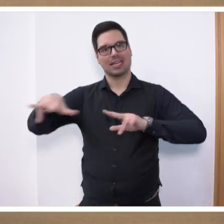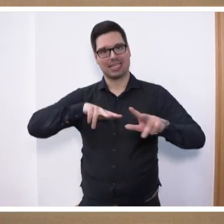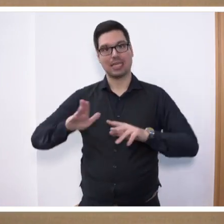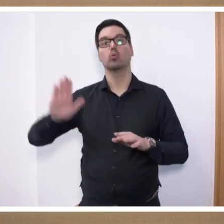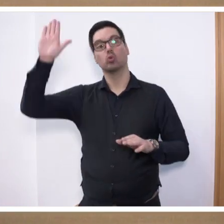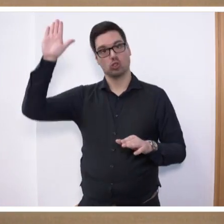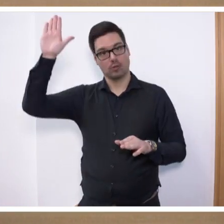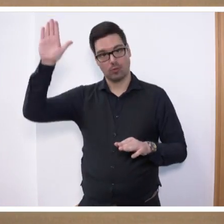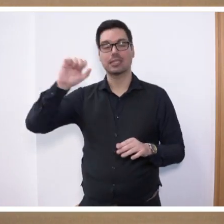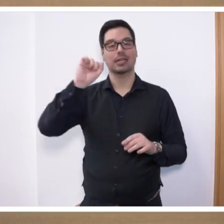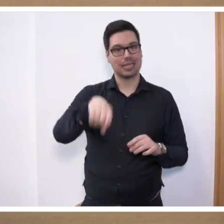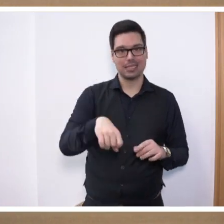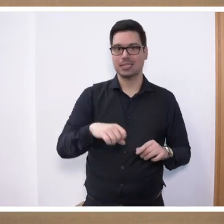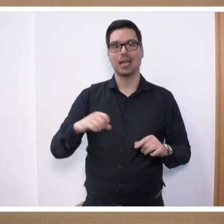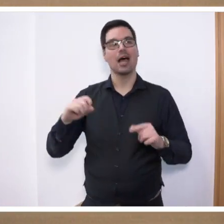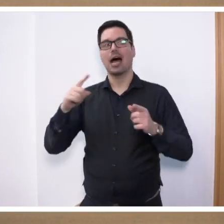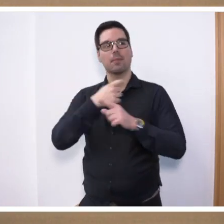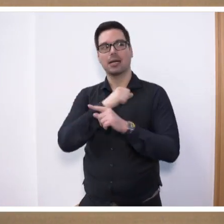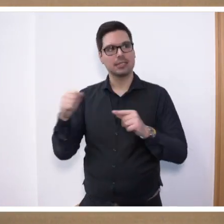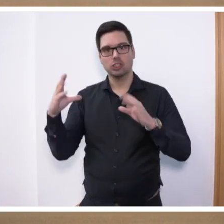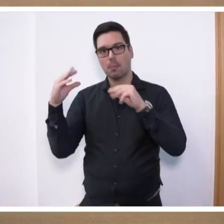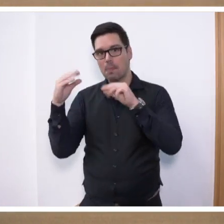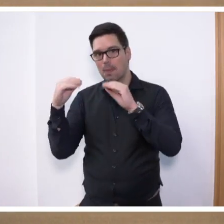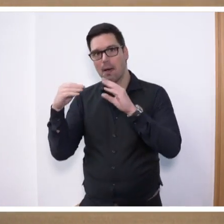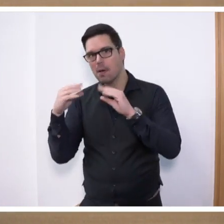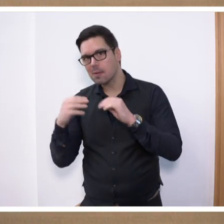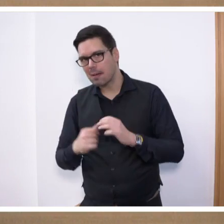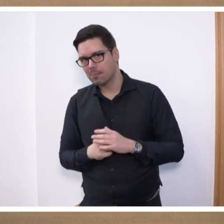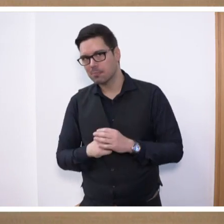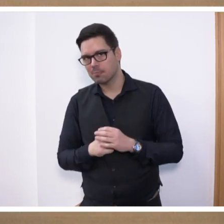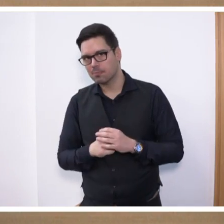Wort meldet, kann die das gerne zu einem späteren Zeitpunkt dann noch wahrnehmen.